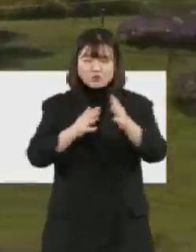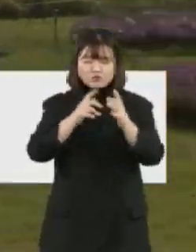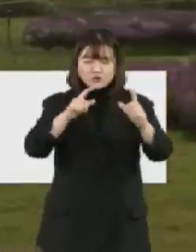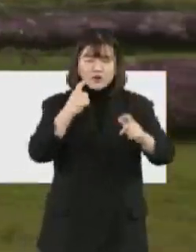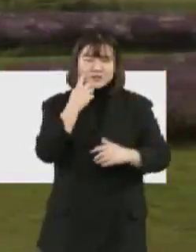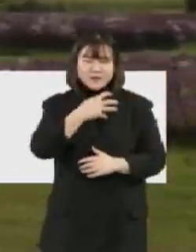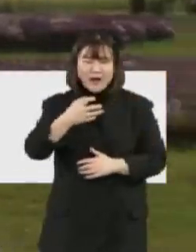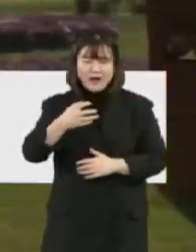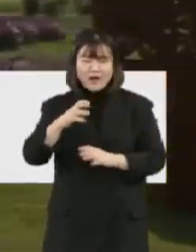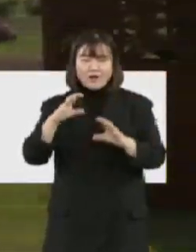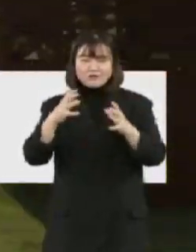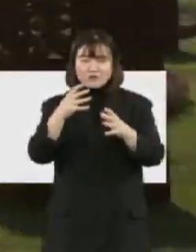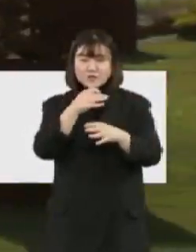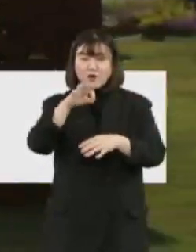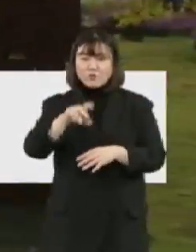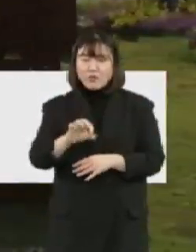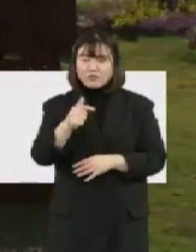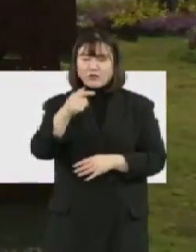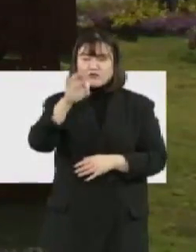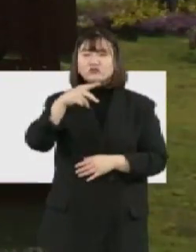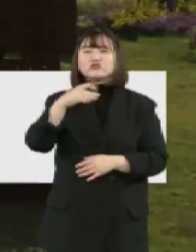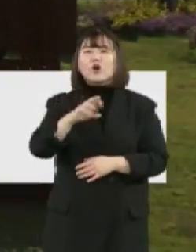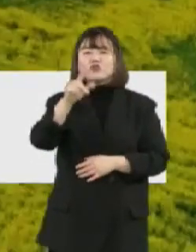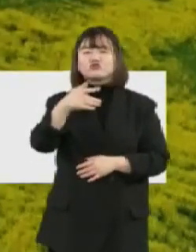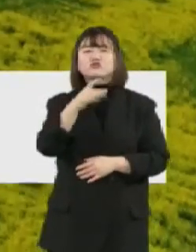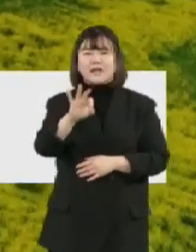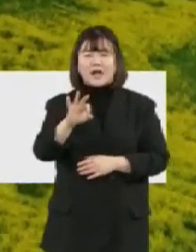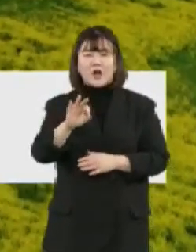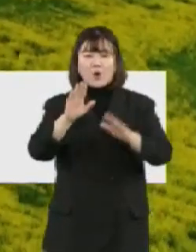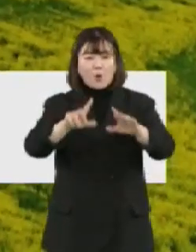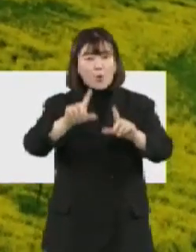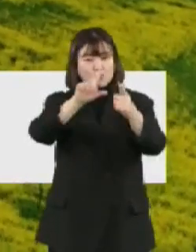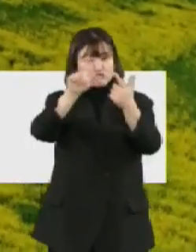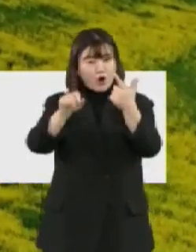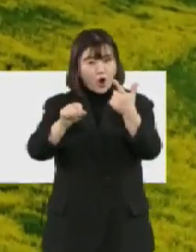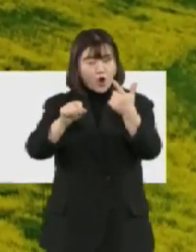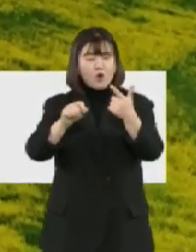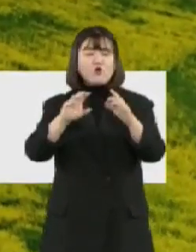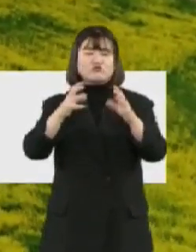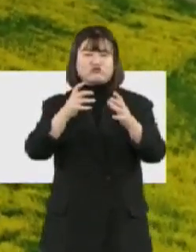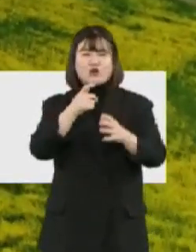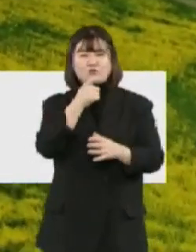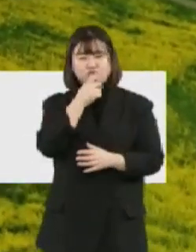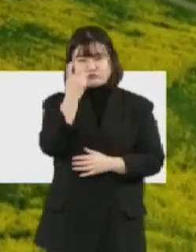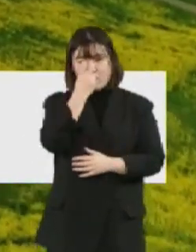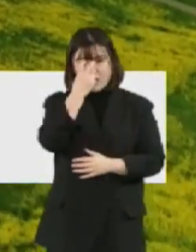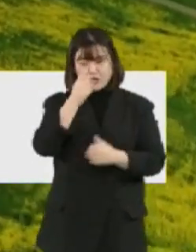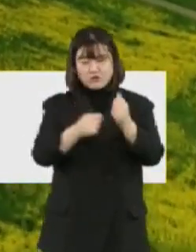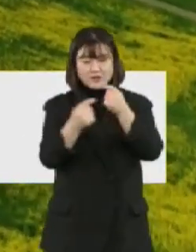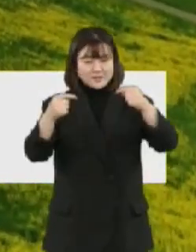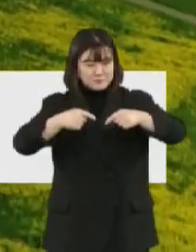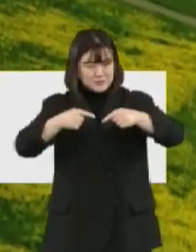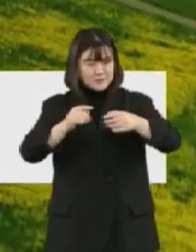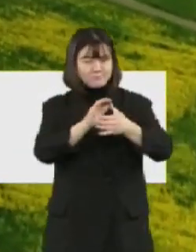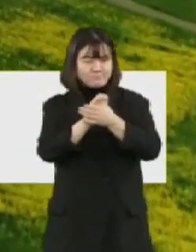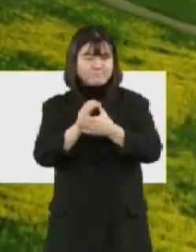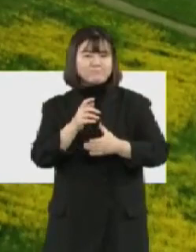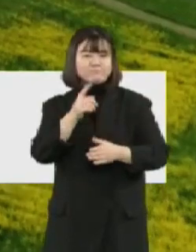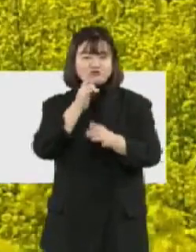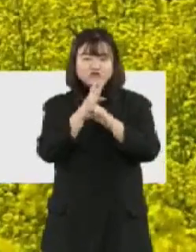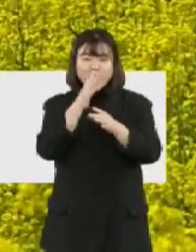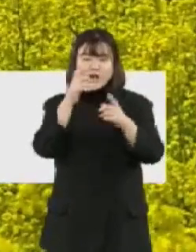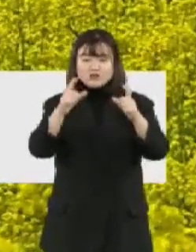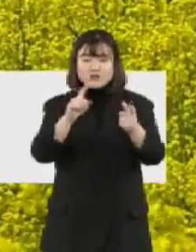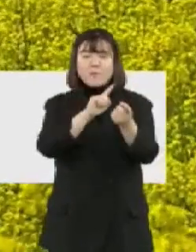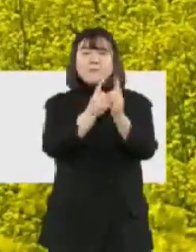금강 국가 정원 후보지는 우성면 죽 땅 집으로 오는 6월 열리는 국가 숙 왈리 위원회 심의 에서 친수 거점지구